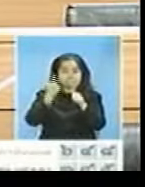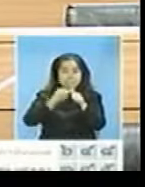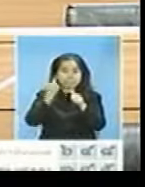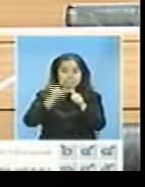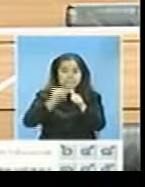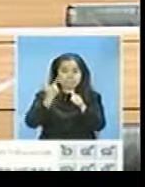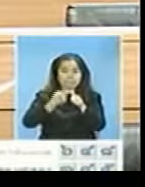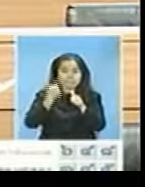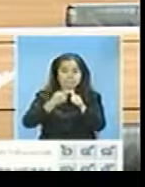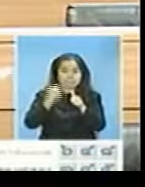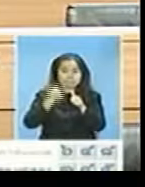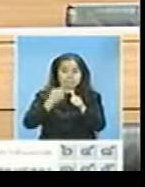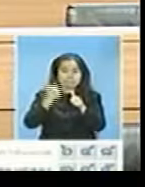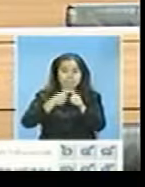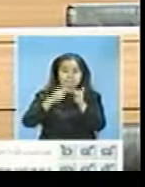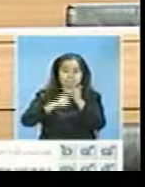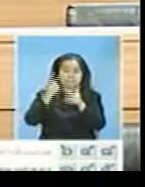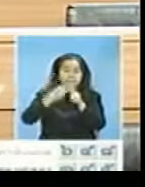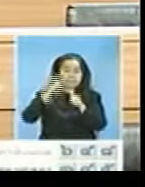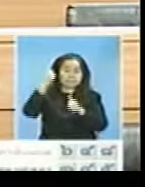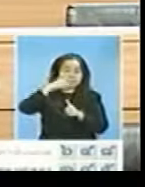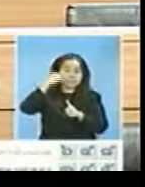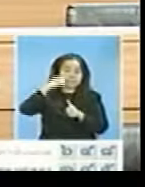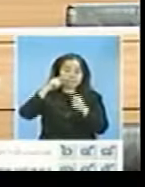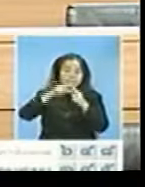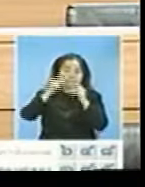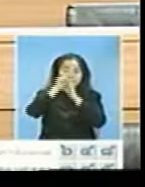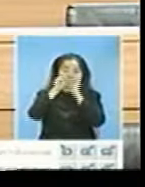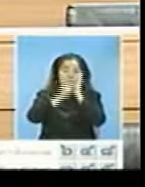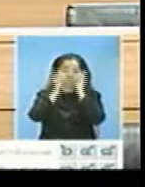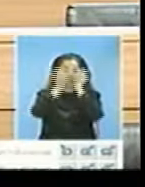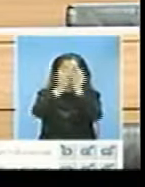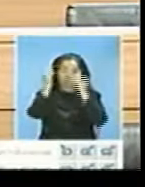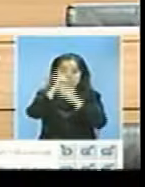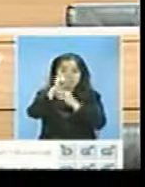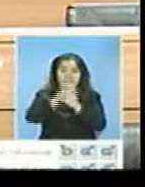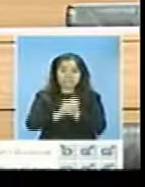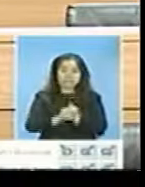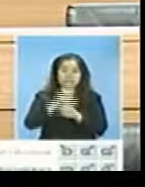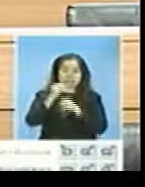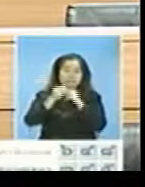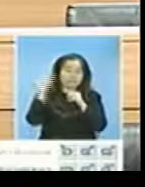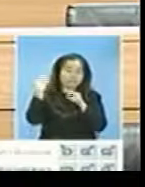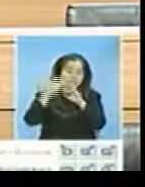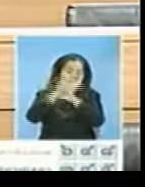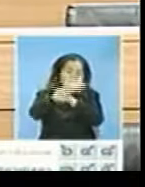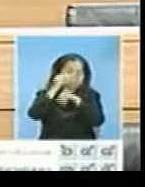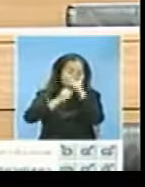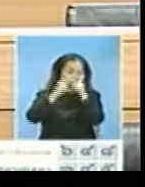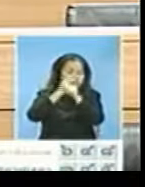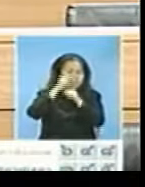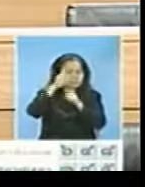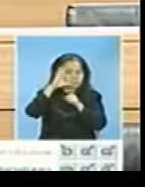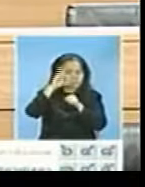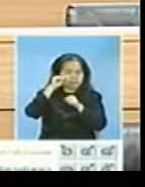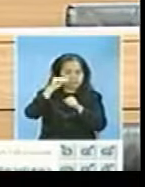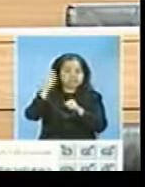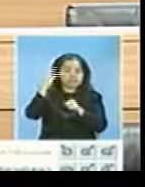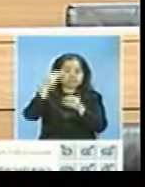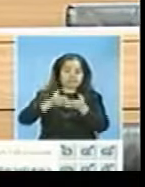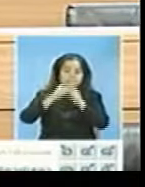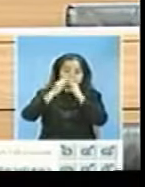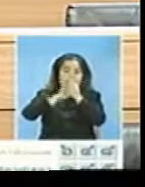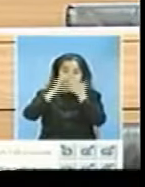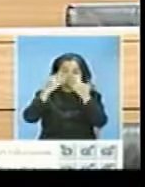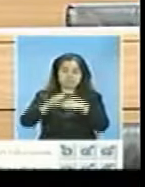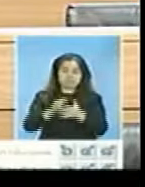สิ่งแรกที่ทุกครั้งที่มีการเลิกรัฐธรรมนูญยกเว้น2540ที่มีการตั้งสสรและก็ร่างรัฐ